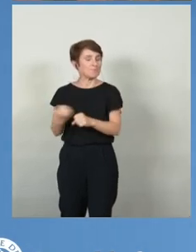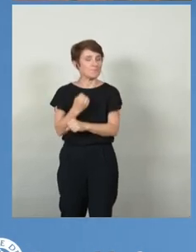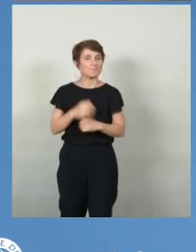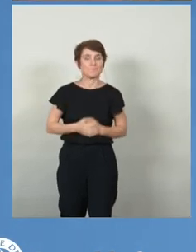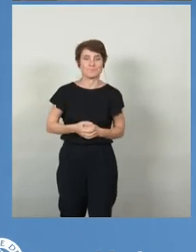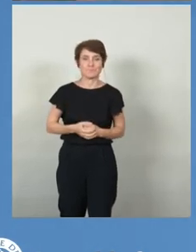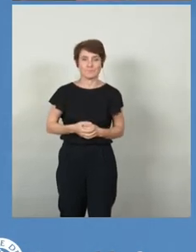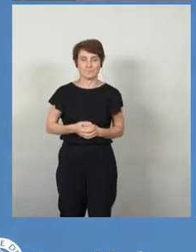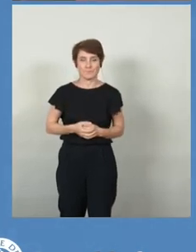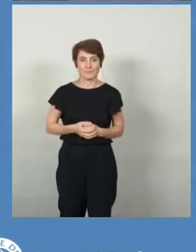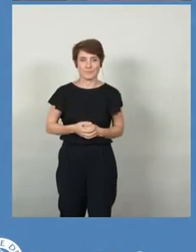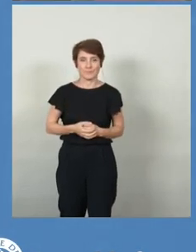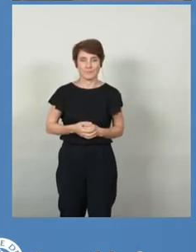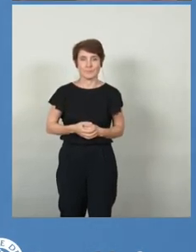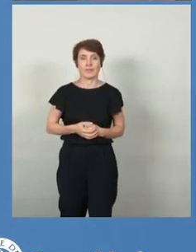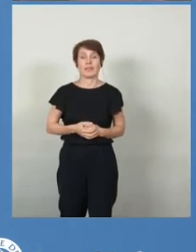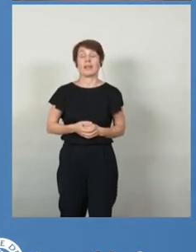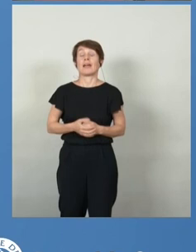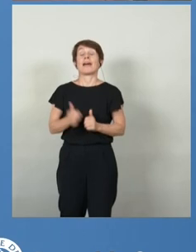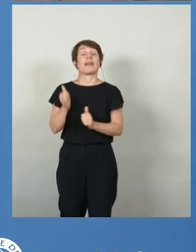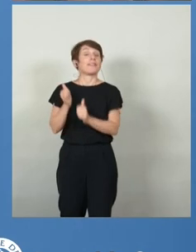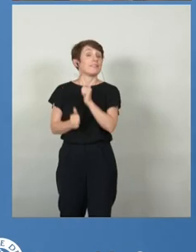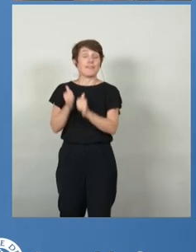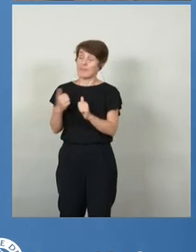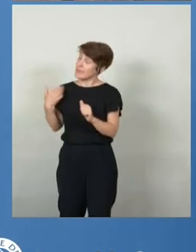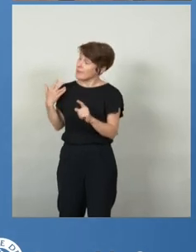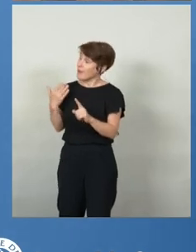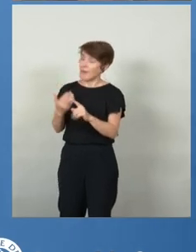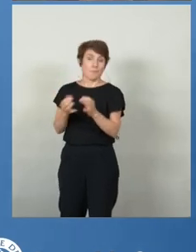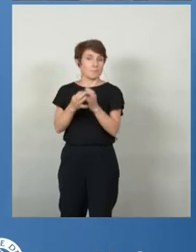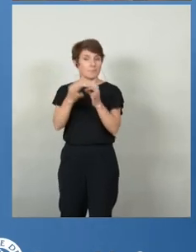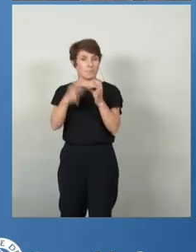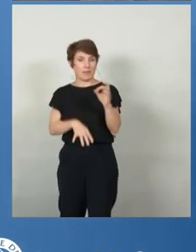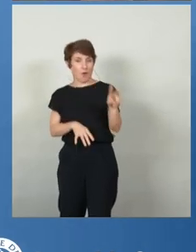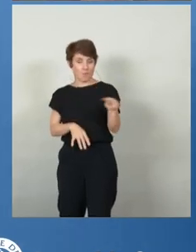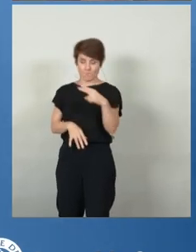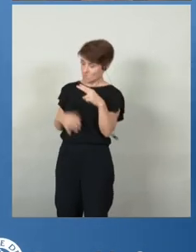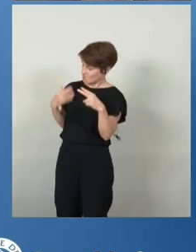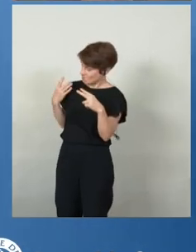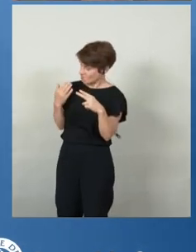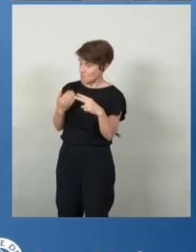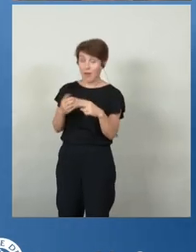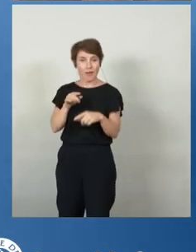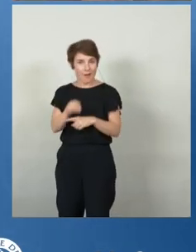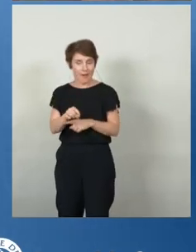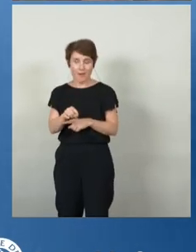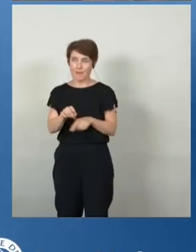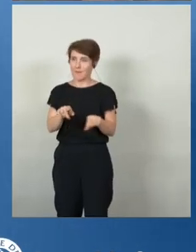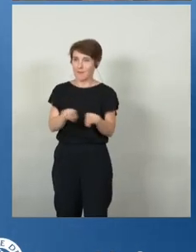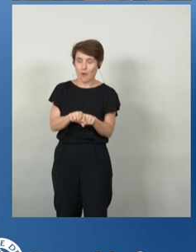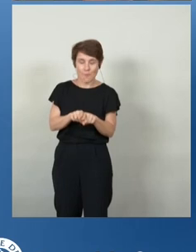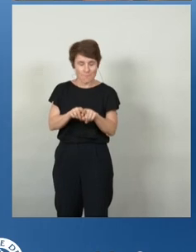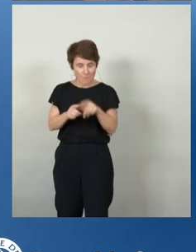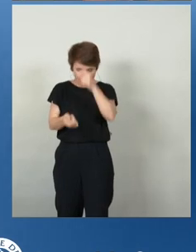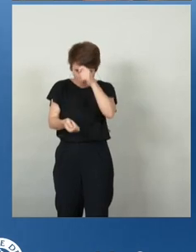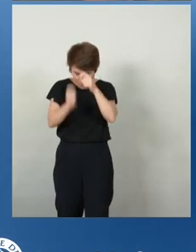le bilan de ces défis nous permet finalement de montrer que les défis ont été un catalyseur un tremplin pour